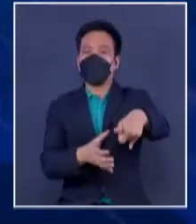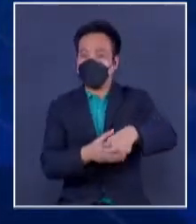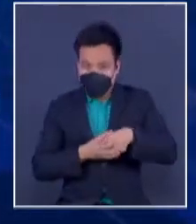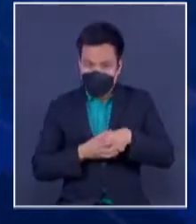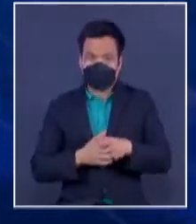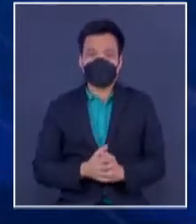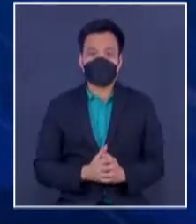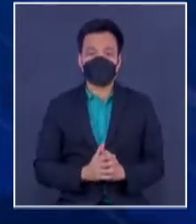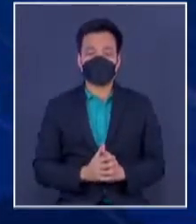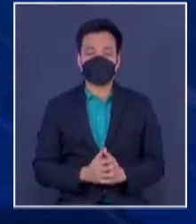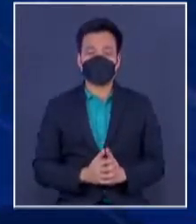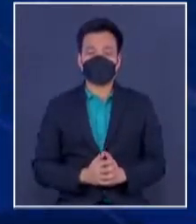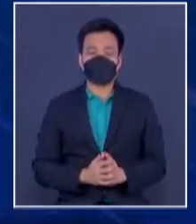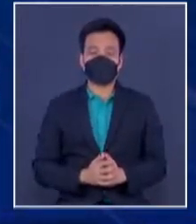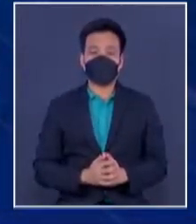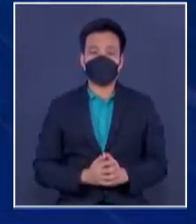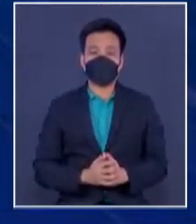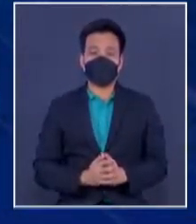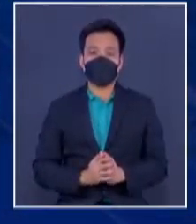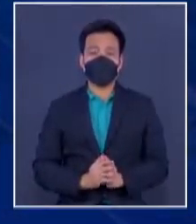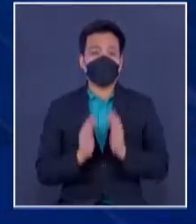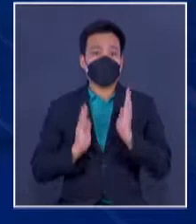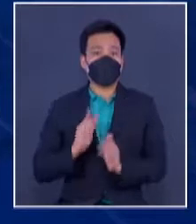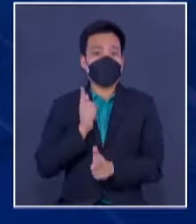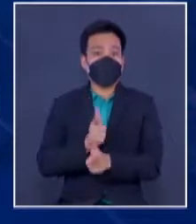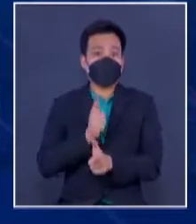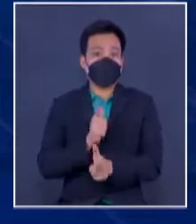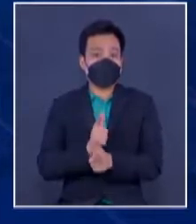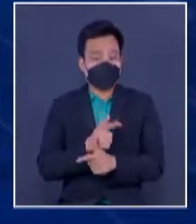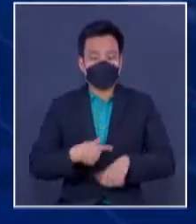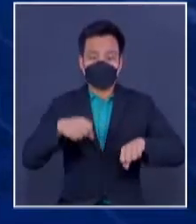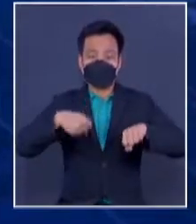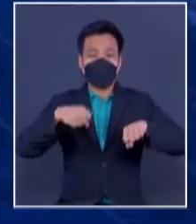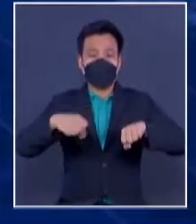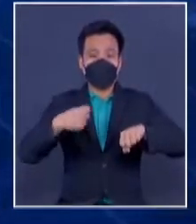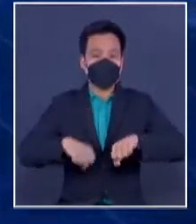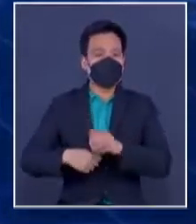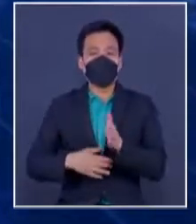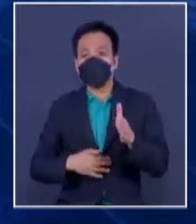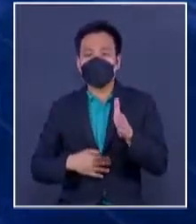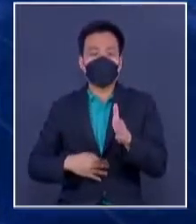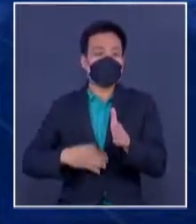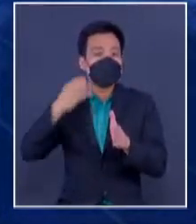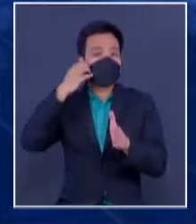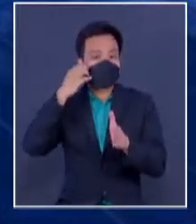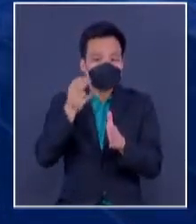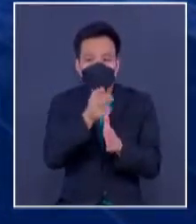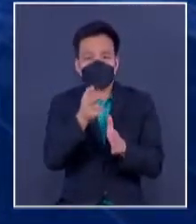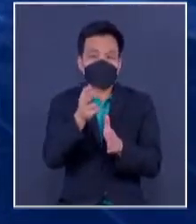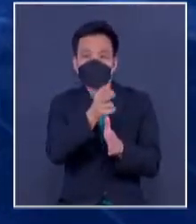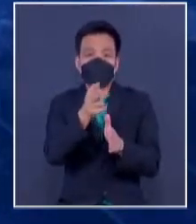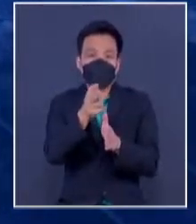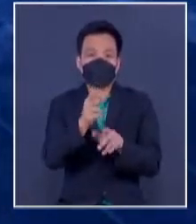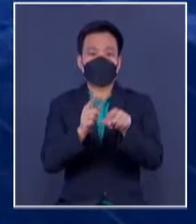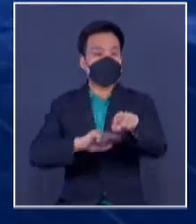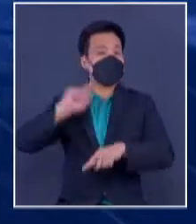มควรเหมือนกันเจ้าของควายที่โดนขโมยไปขี่มอเตอร์ไซค์ครับเป็นแล้วก็ถ่ายคลิปนี้ฮะในคลิปเนี่ยจะเห็นเป็นหญิงที่ป่วยจิ